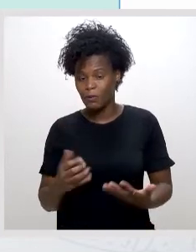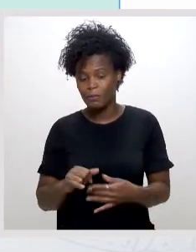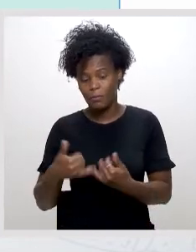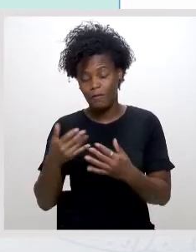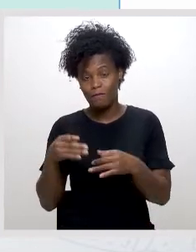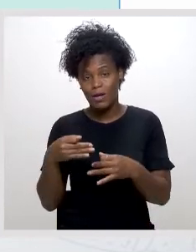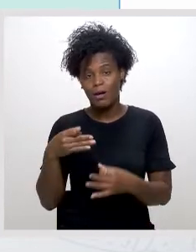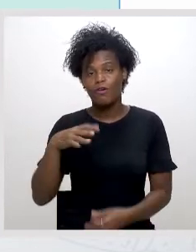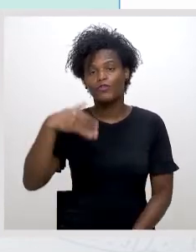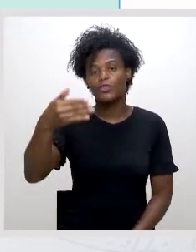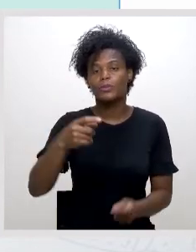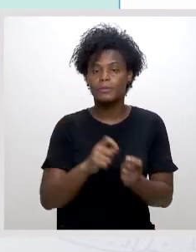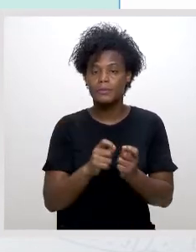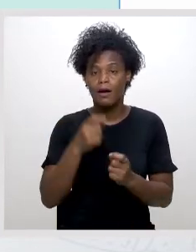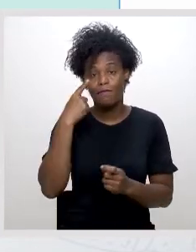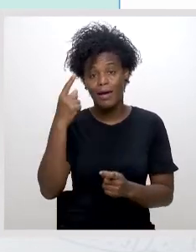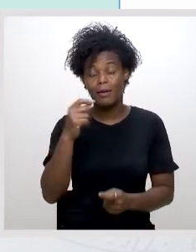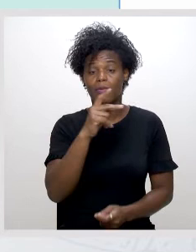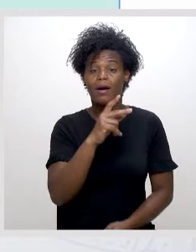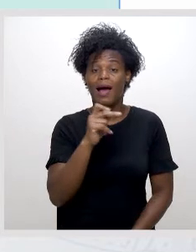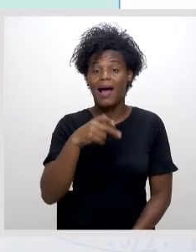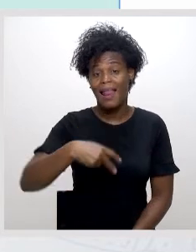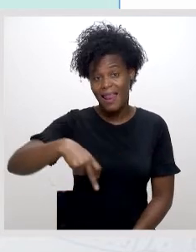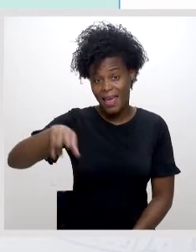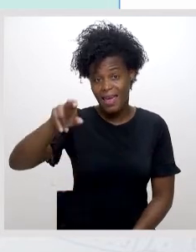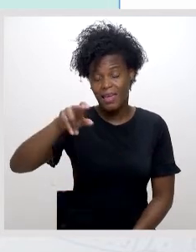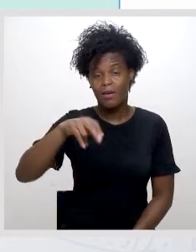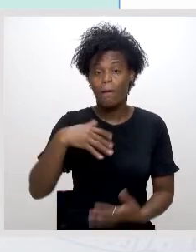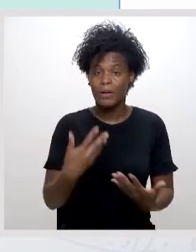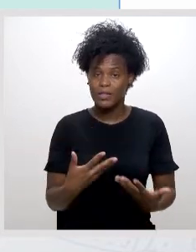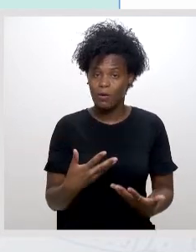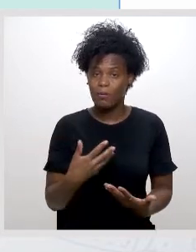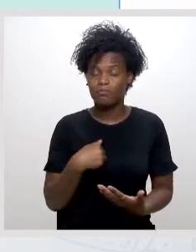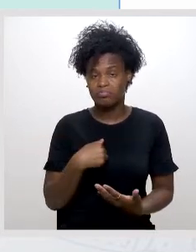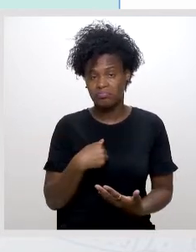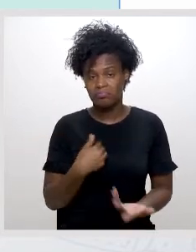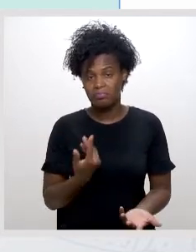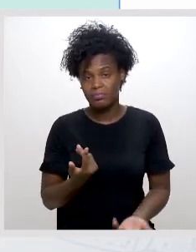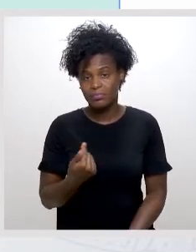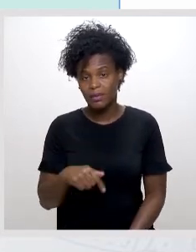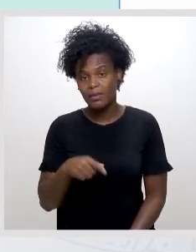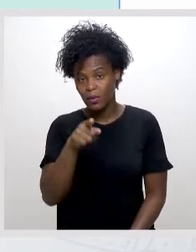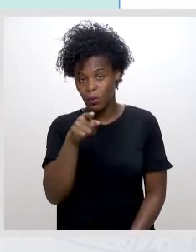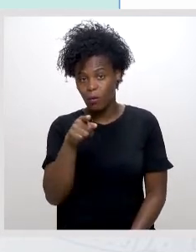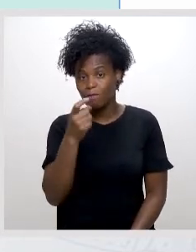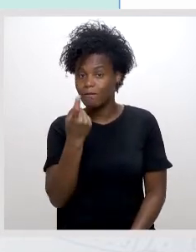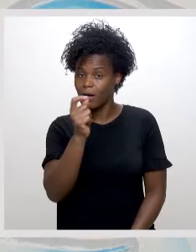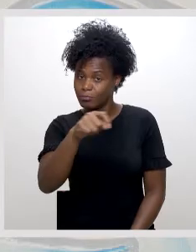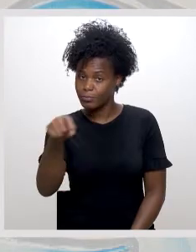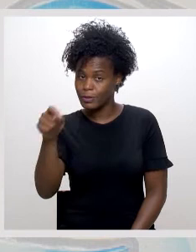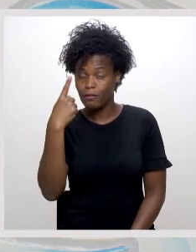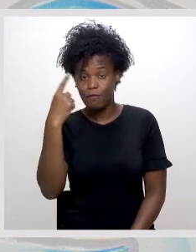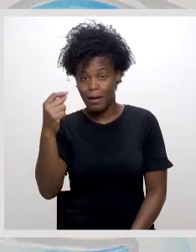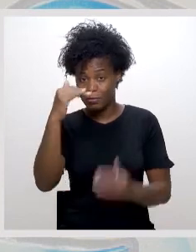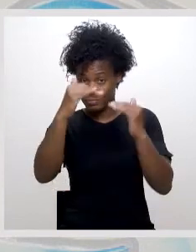Et finalement, le futur proche se conjugue avec le verbe aller au présent. Donc, à toi de